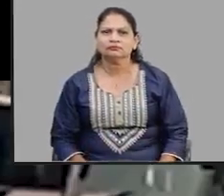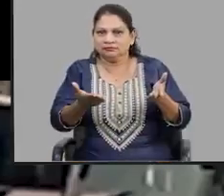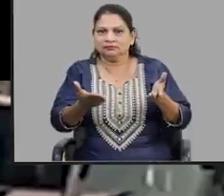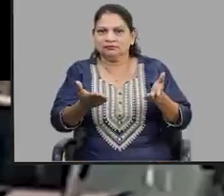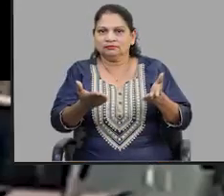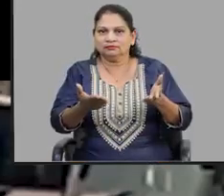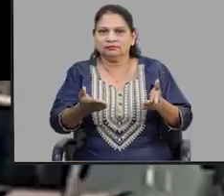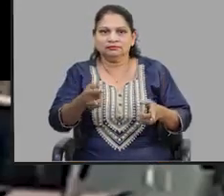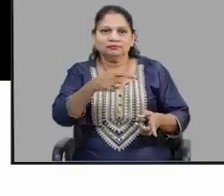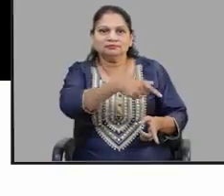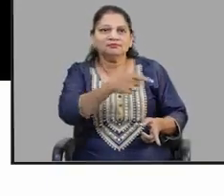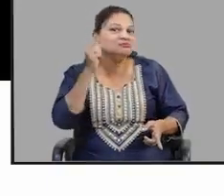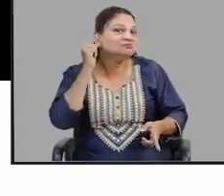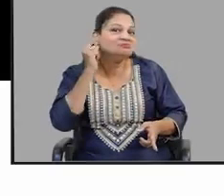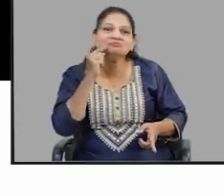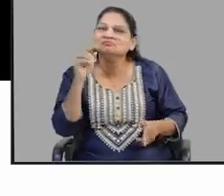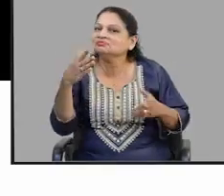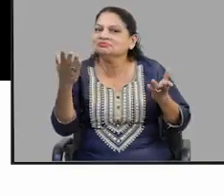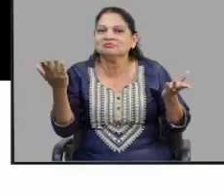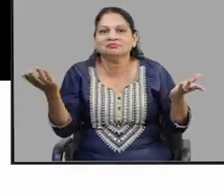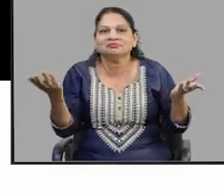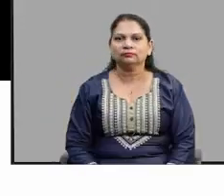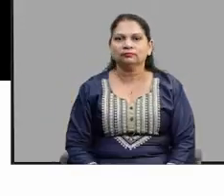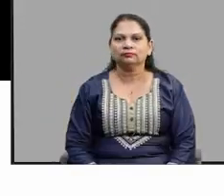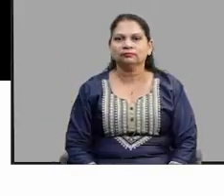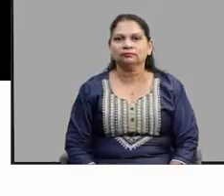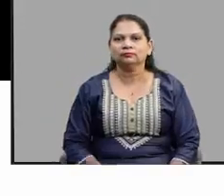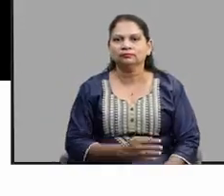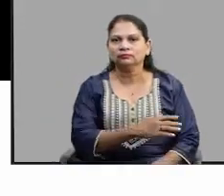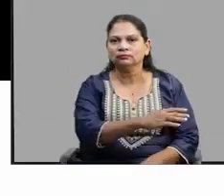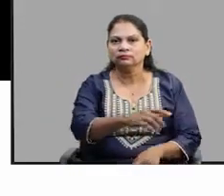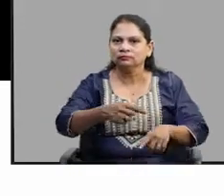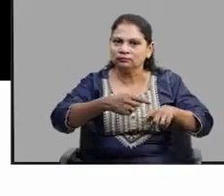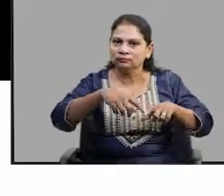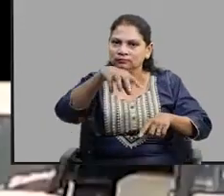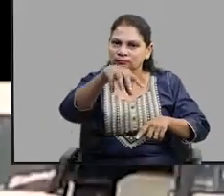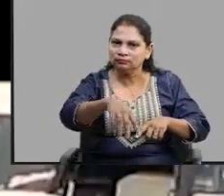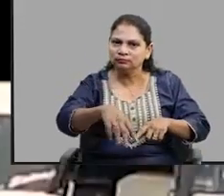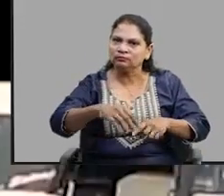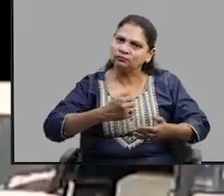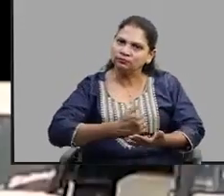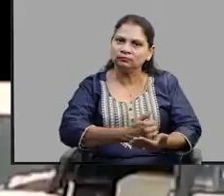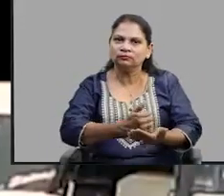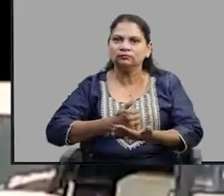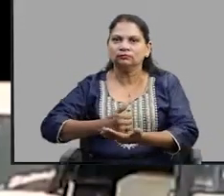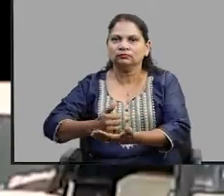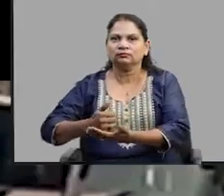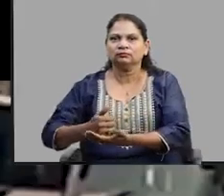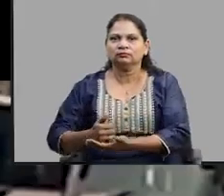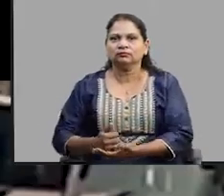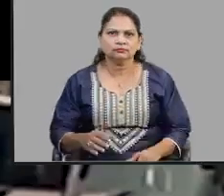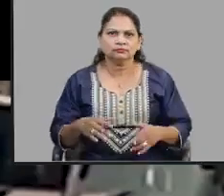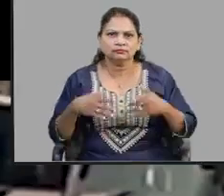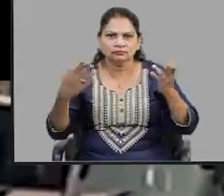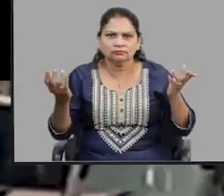सुनाई नहीं देने वालों का क्या करे? हमने सारे निर्वाचन केंद्रों में हर तरह की व्यवस्था की है, क्या ये चीज हम देख सकते हैं?